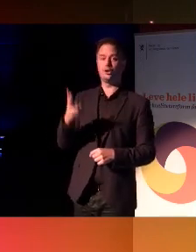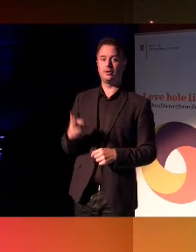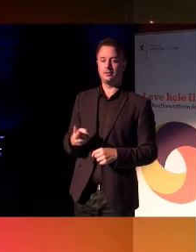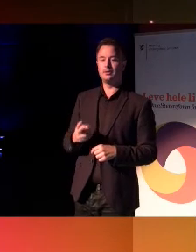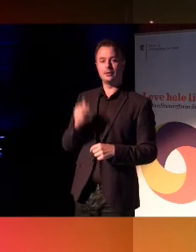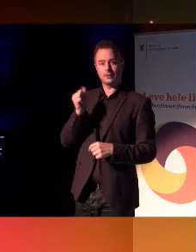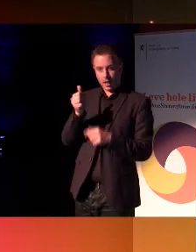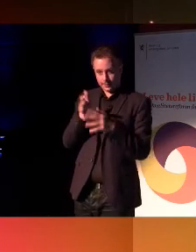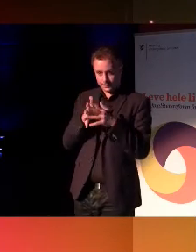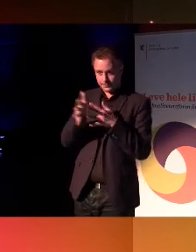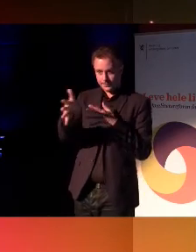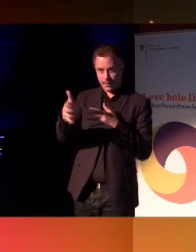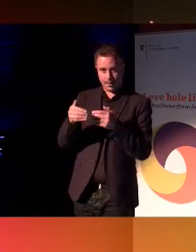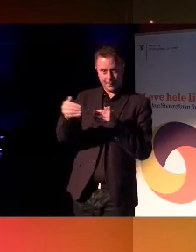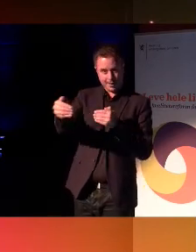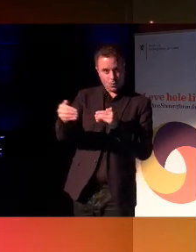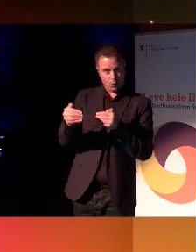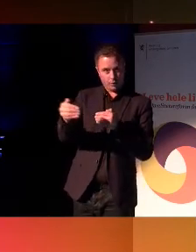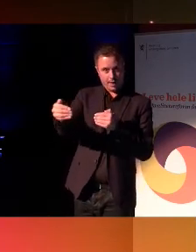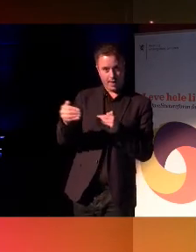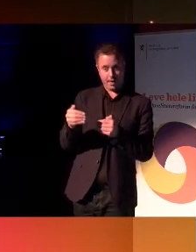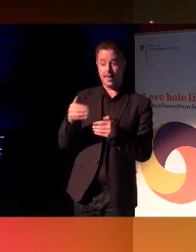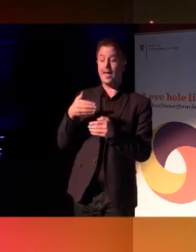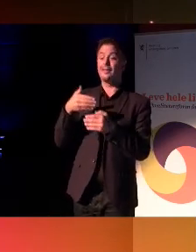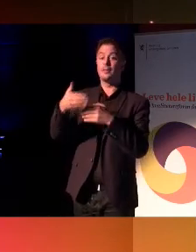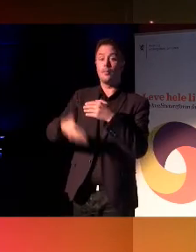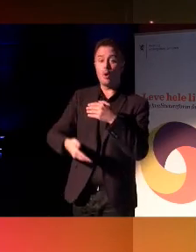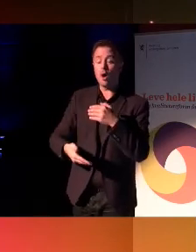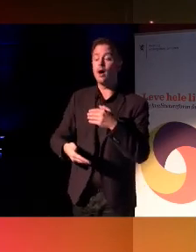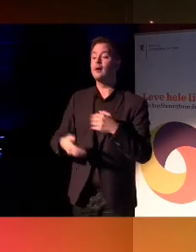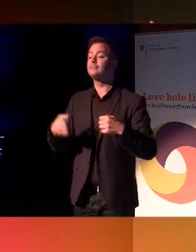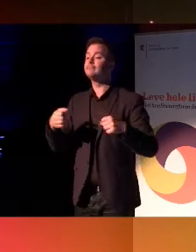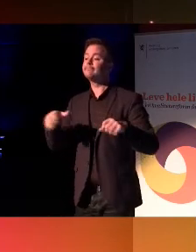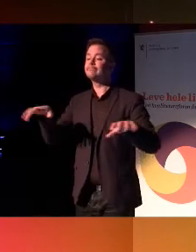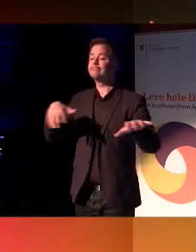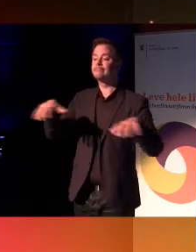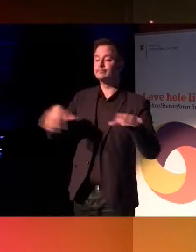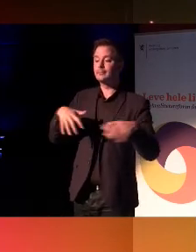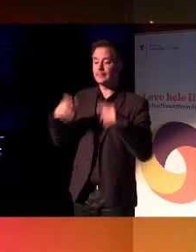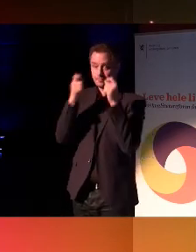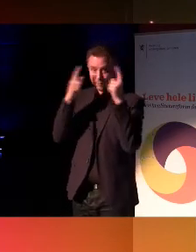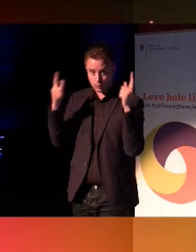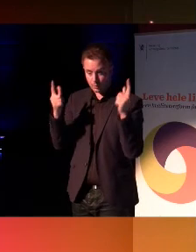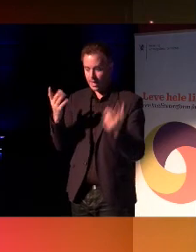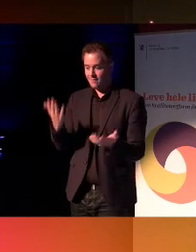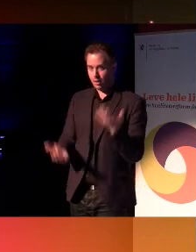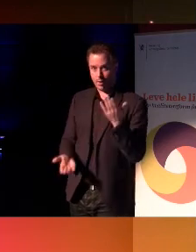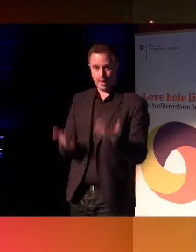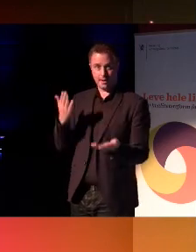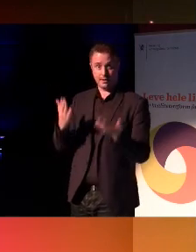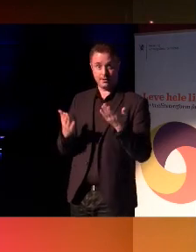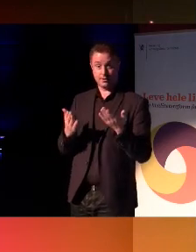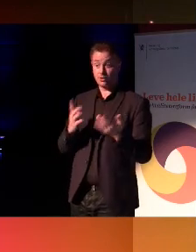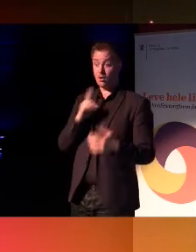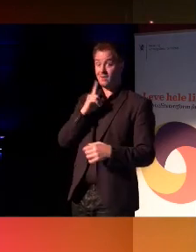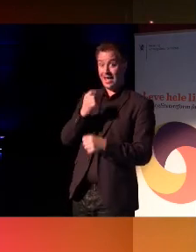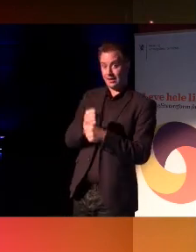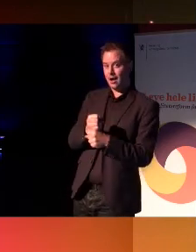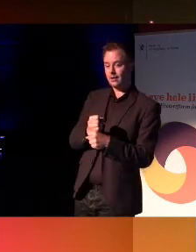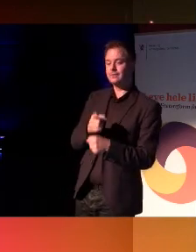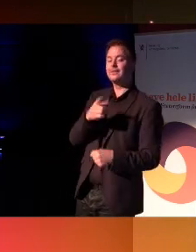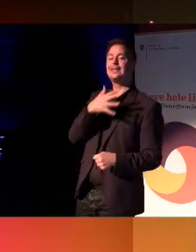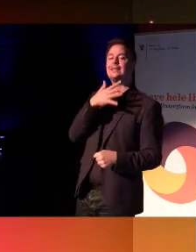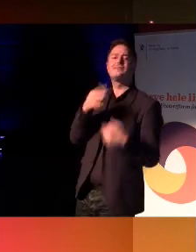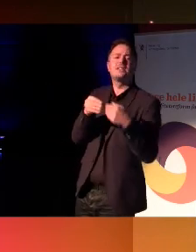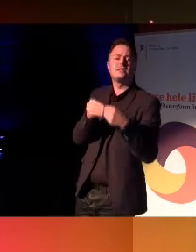periode. Og så henter vi inn evalueringer. Så etter hvert besøk, den trivselsvennen var på besøk